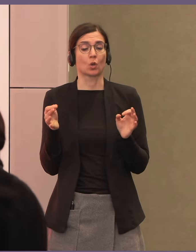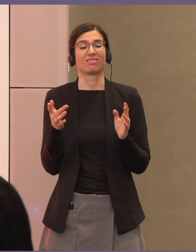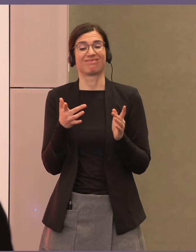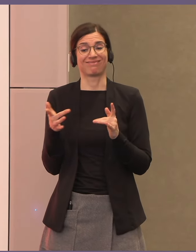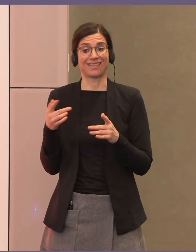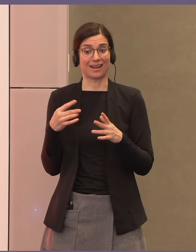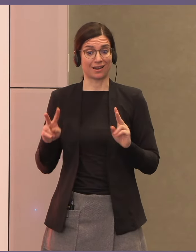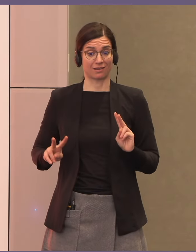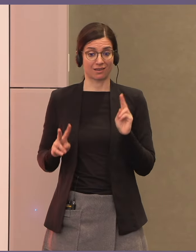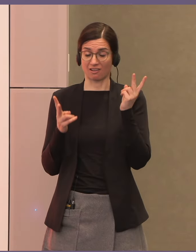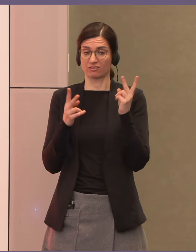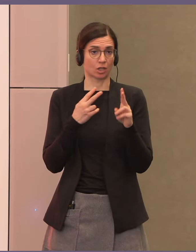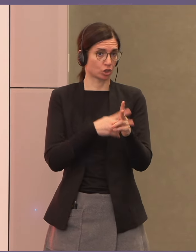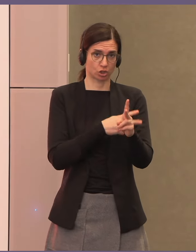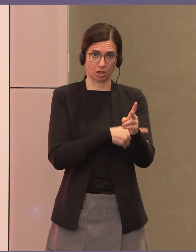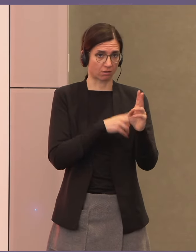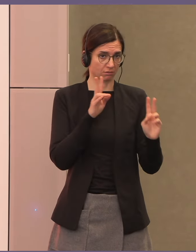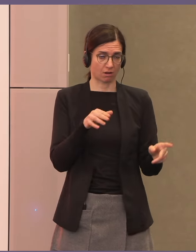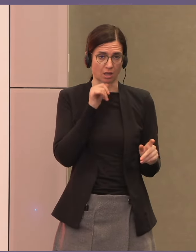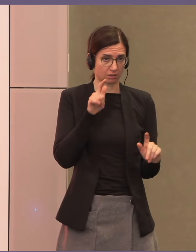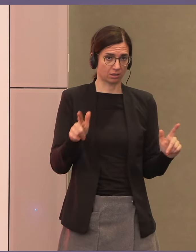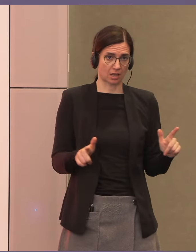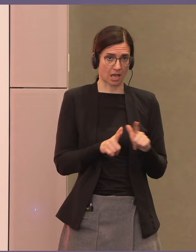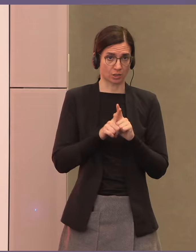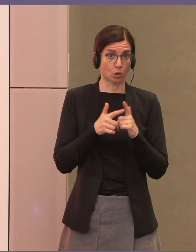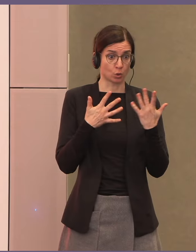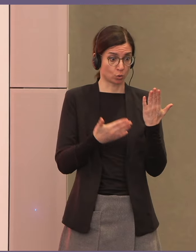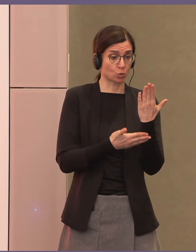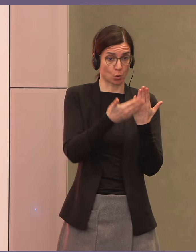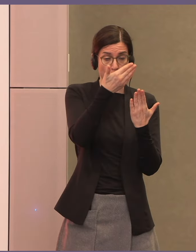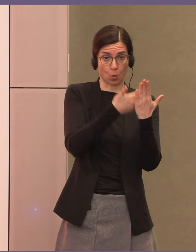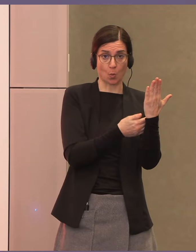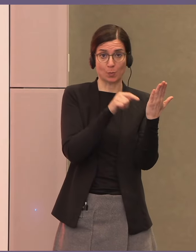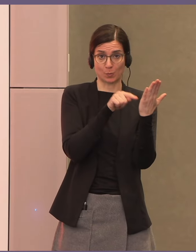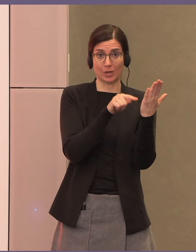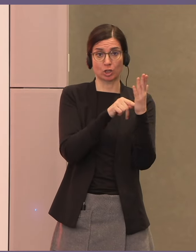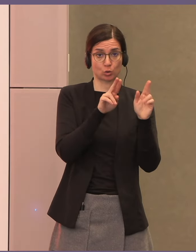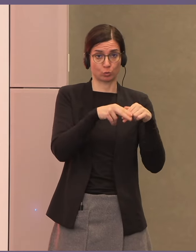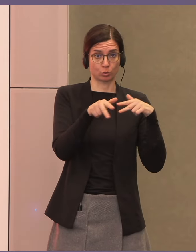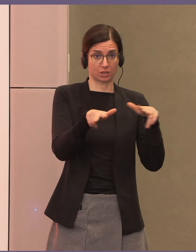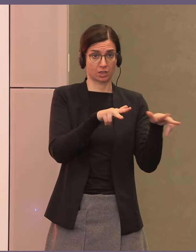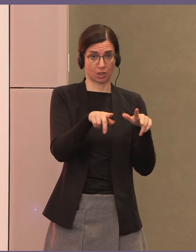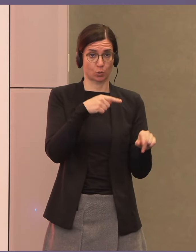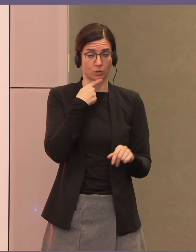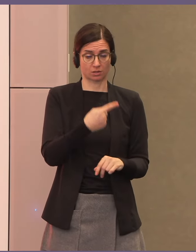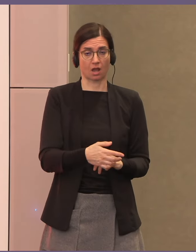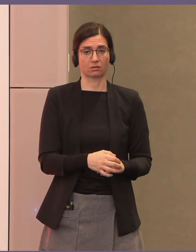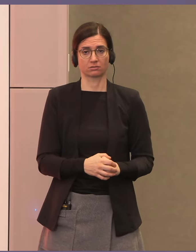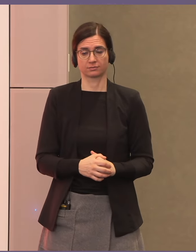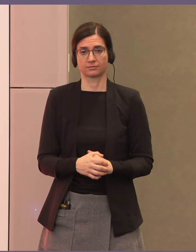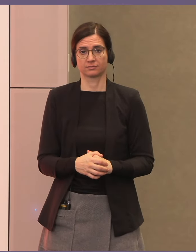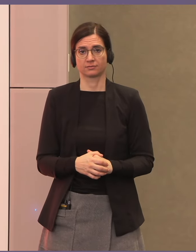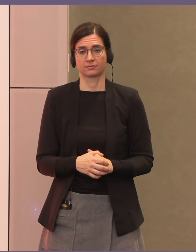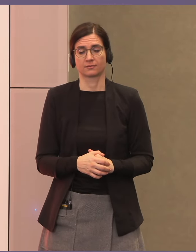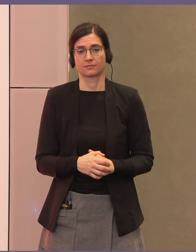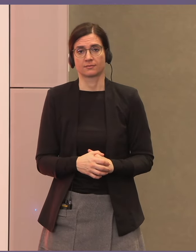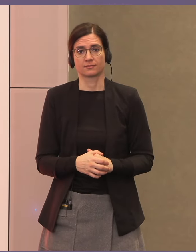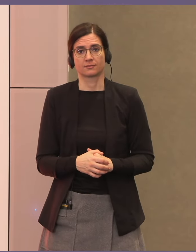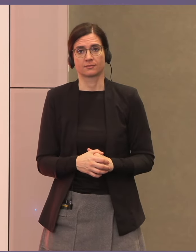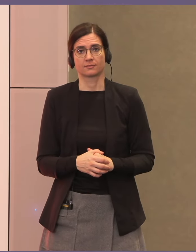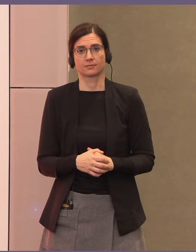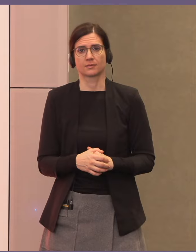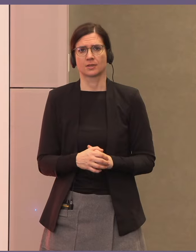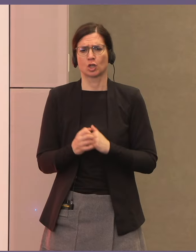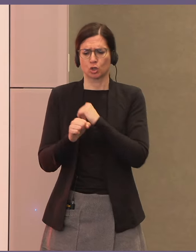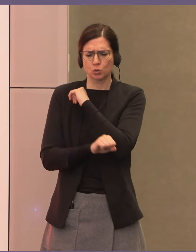der Staat nicht leisten, heißt es auf der offiziellen Webseite der Bundesregierung. Aus der vorhin zitierten